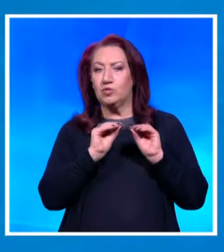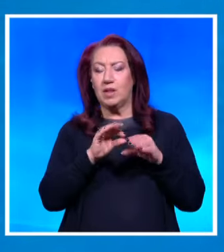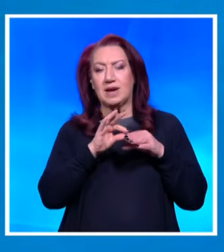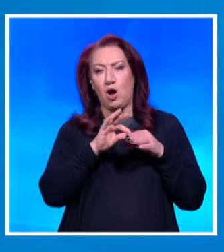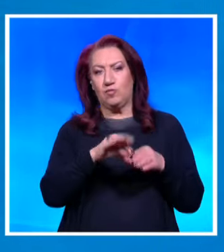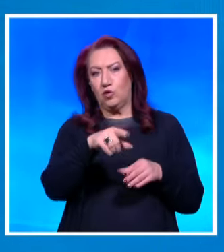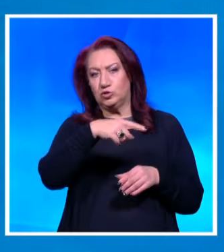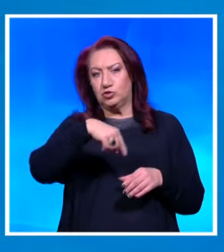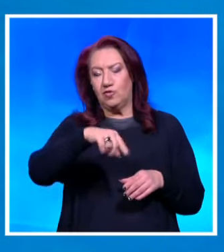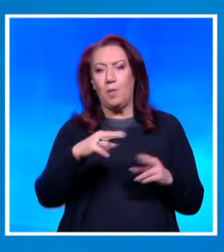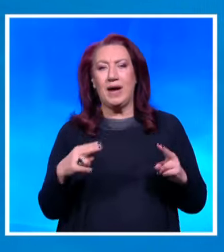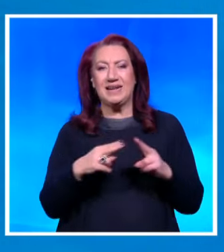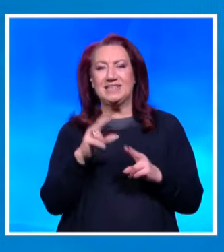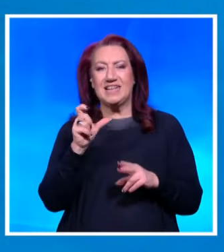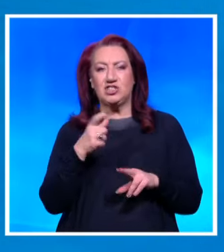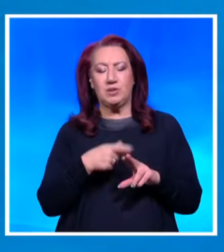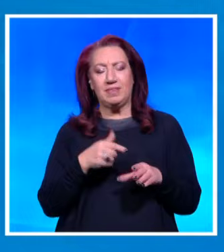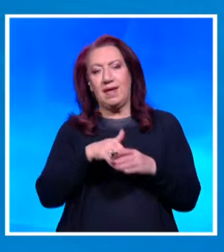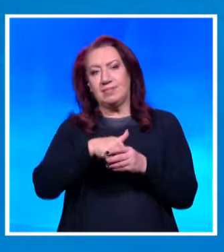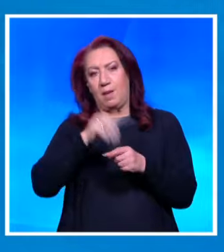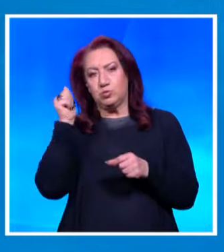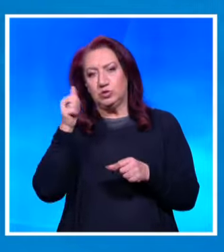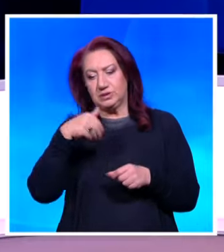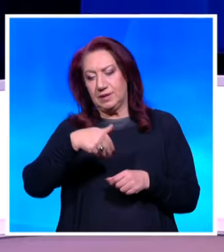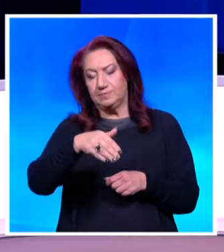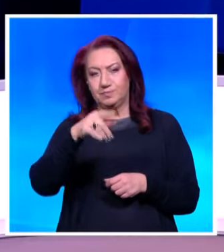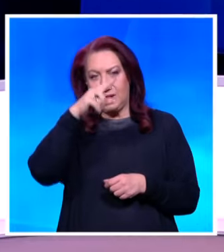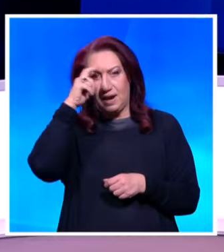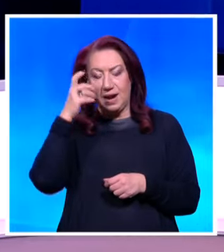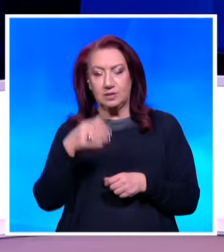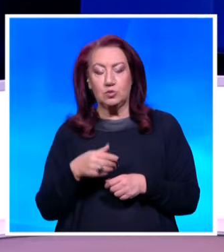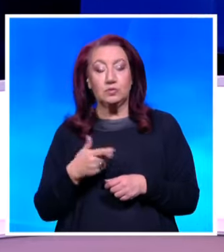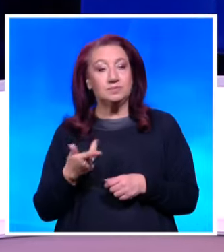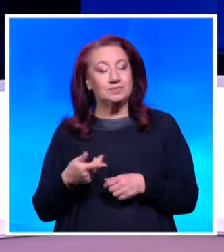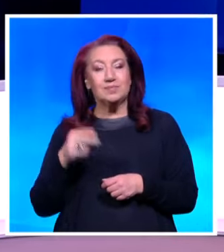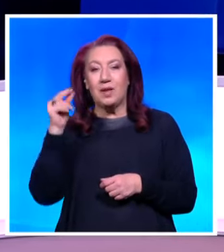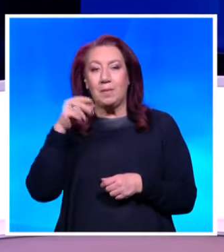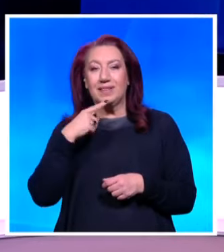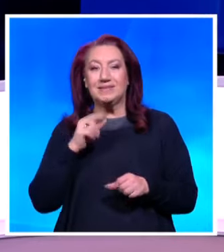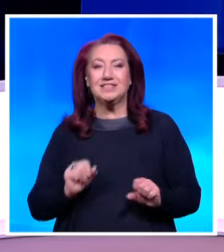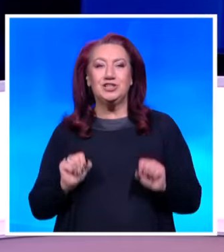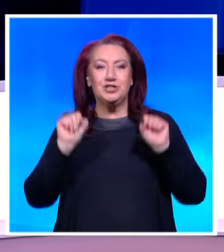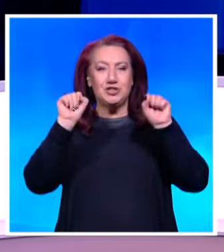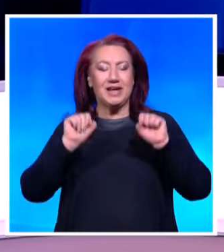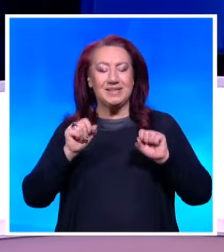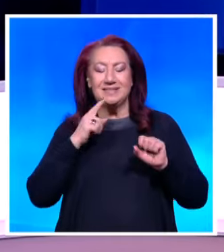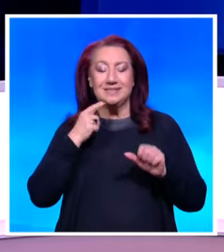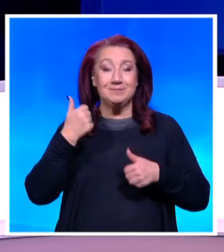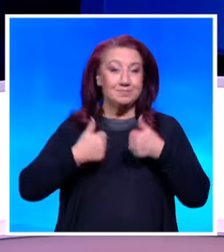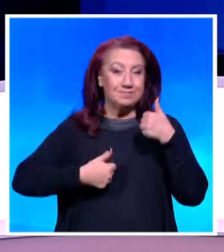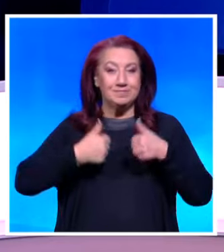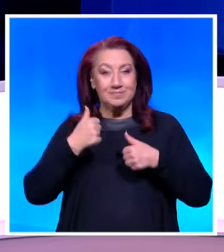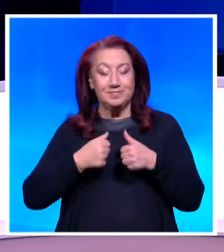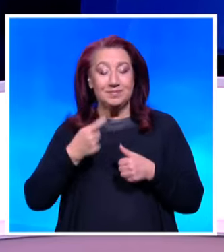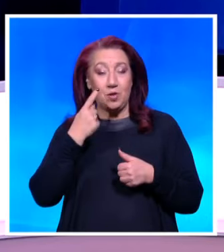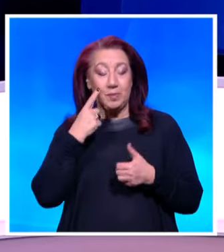лятото. Информацията разпространи Фабрицио Романо. У нас българските щангисти се борят за още медали на Европейското първенство в